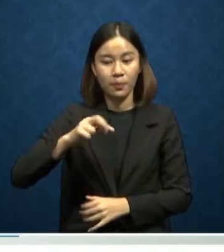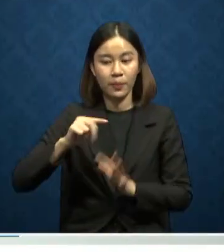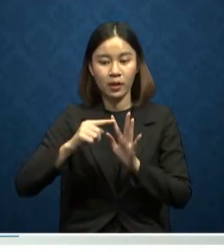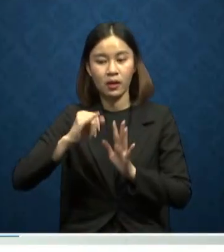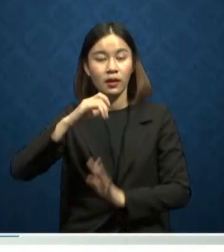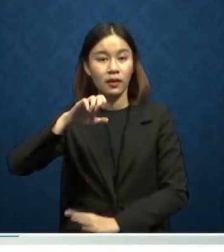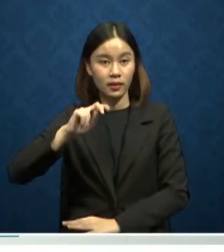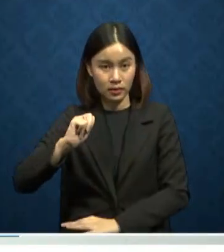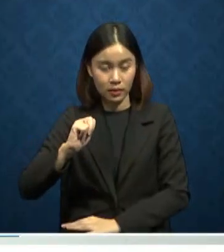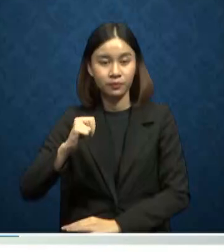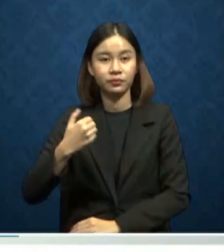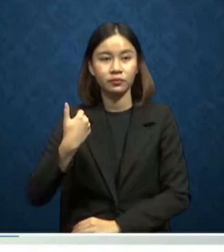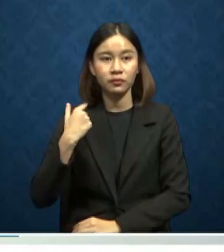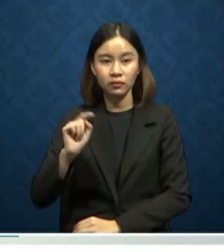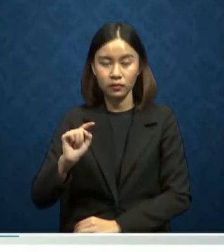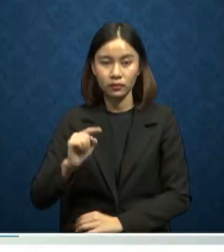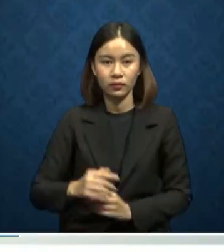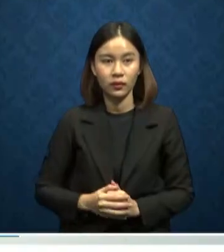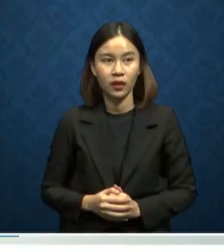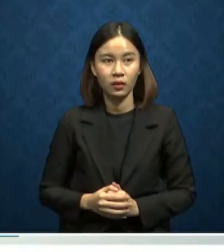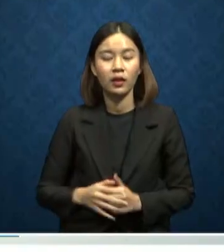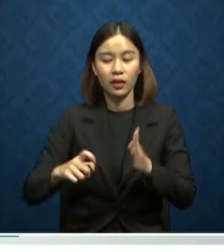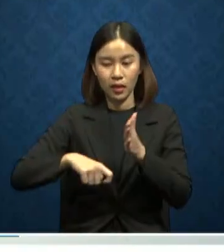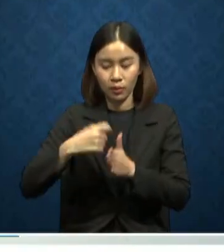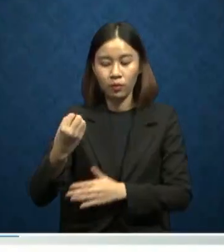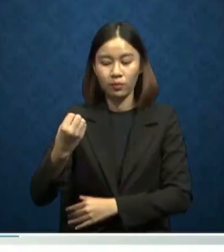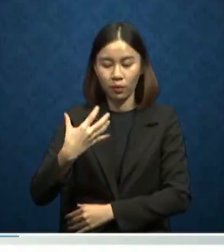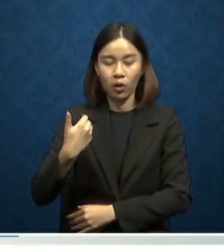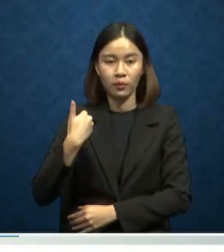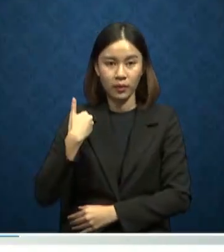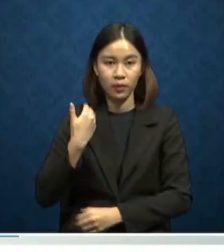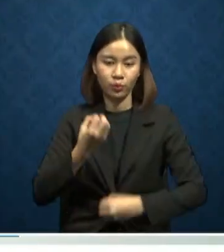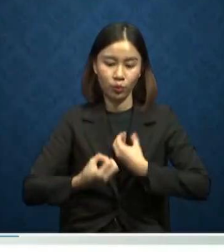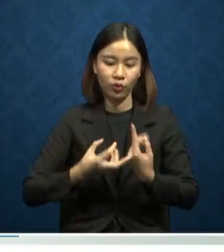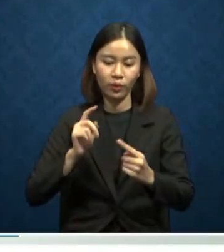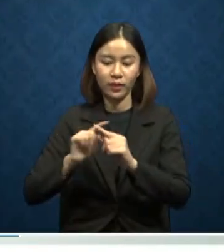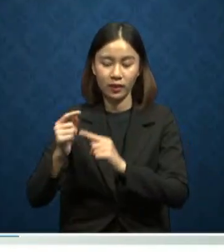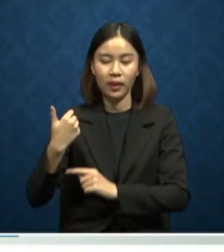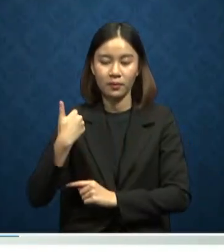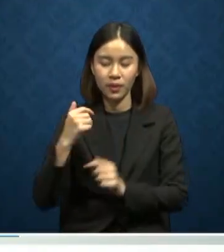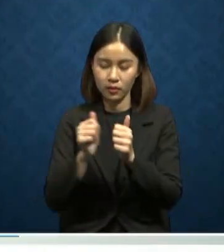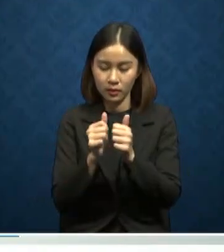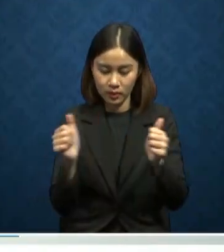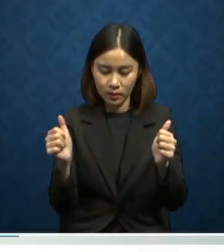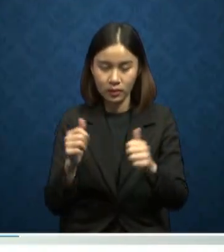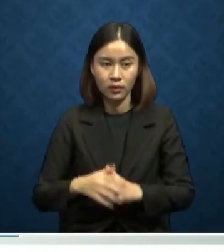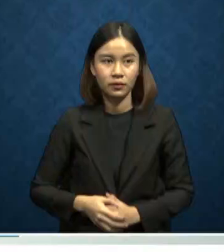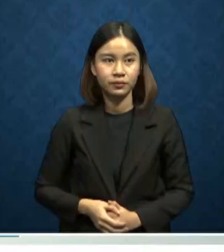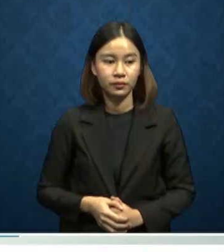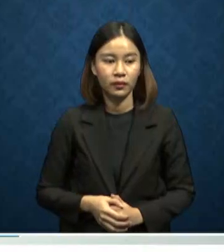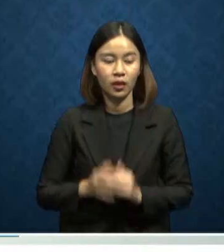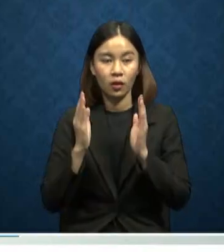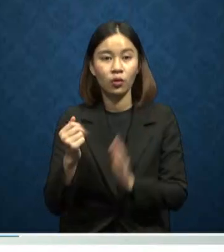ก็ให้เหตุผลหรือให้ความเห็นในเรื่องนี้ค่อนข้างจะดีท่